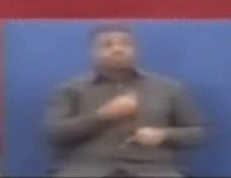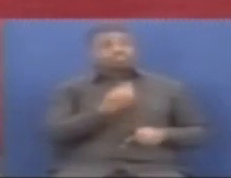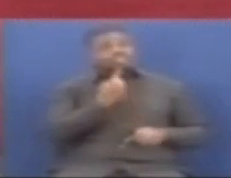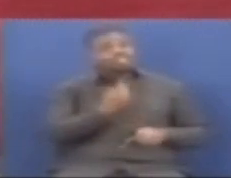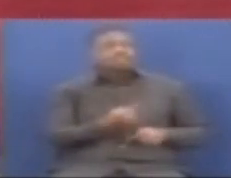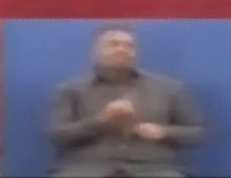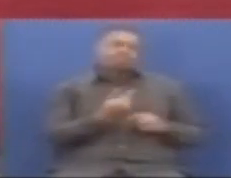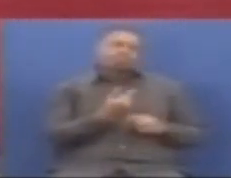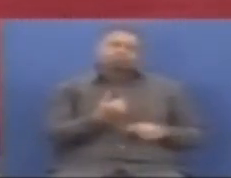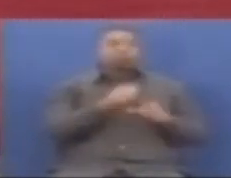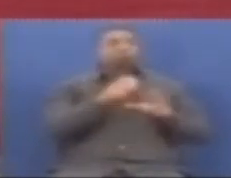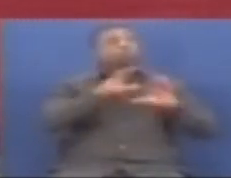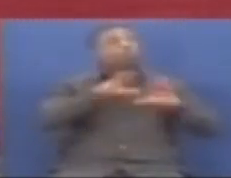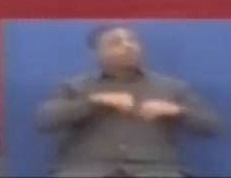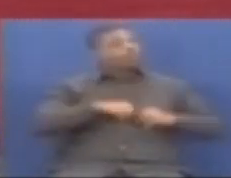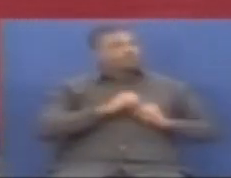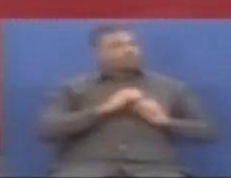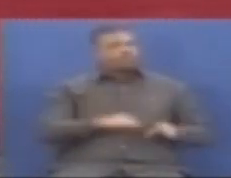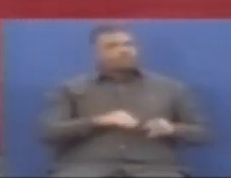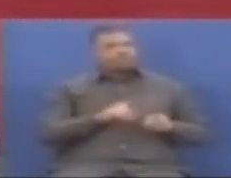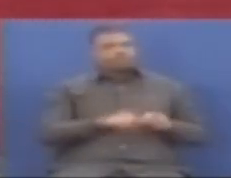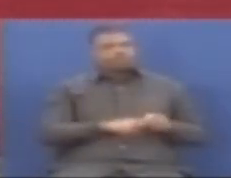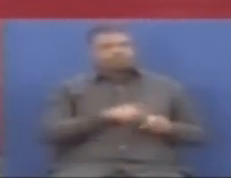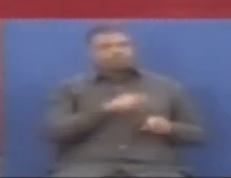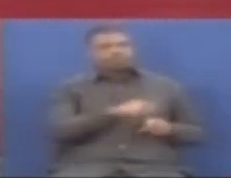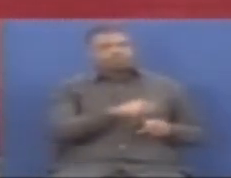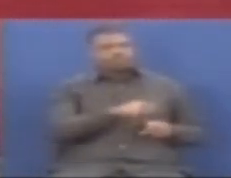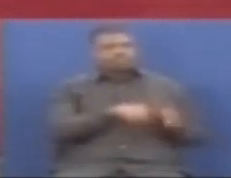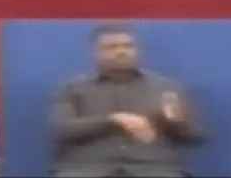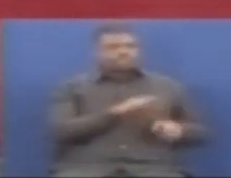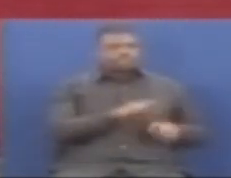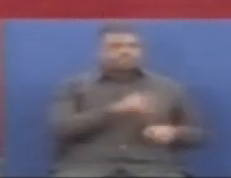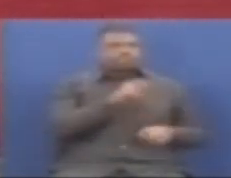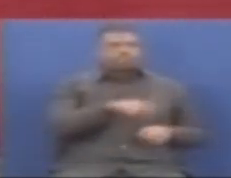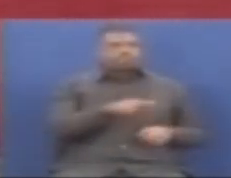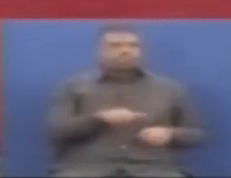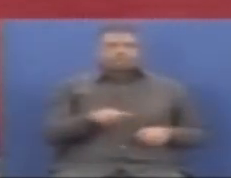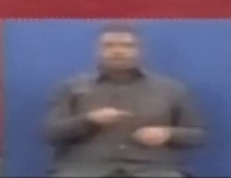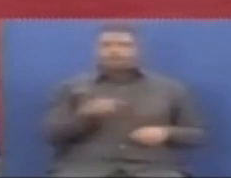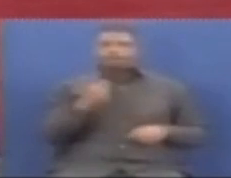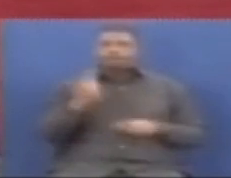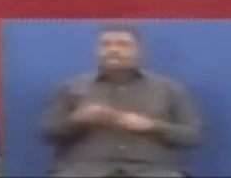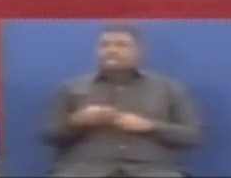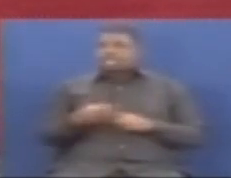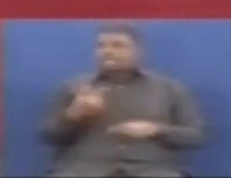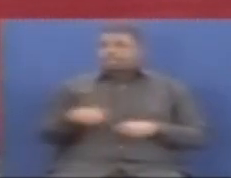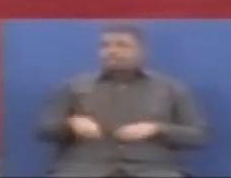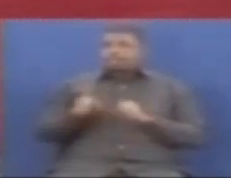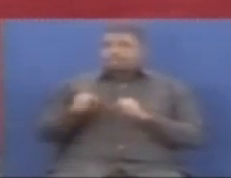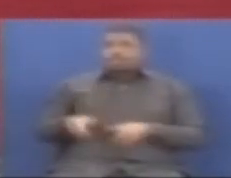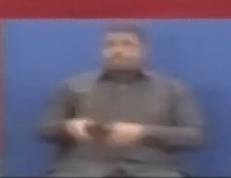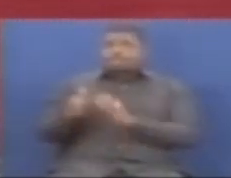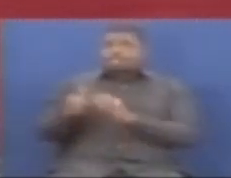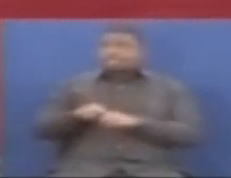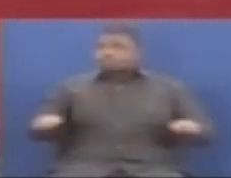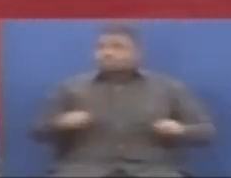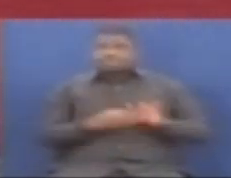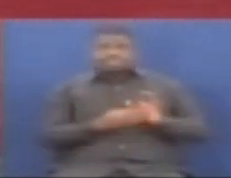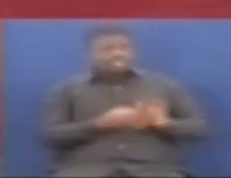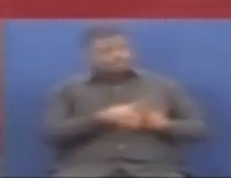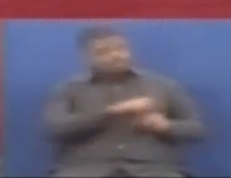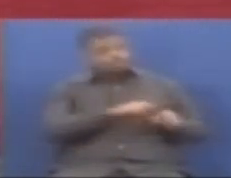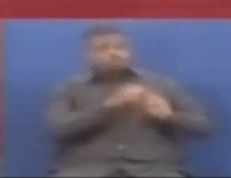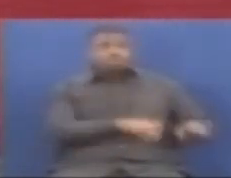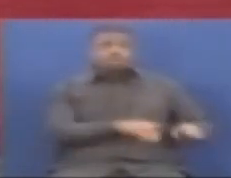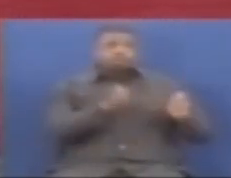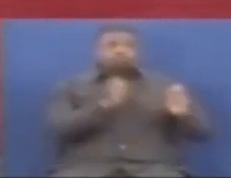kuja Butiama kilomita 18 ni sehemu ambayo ilikuwa ni korofi, ni sehemu ya mlima ilikuwa na mawe mengi. Lakini mhakikishie mheshimiwa